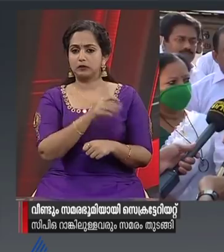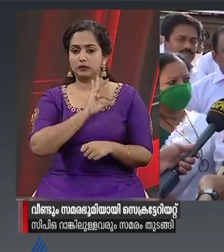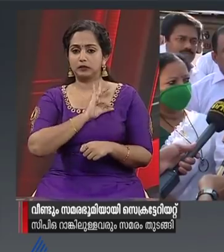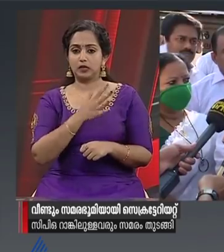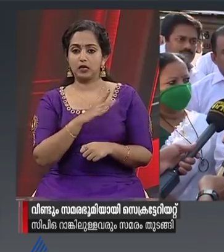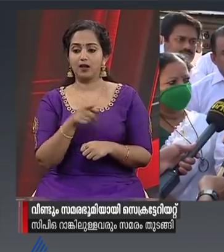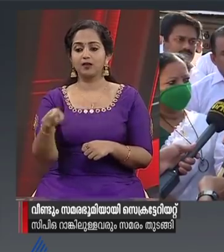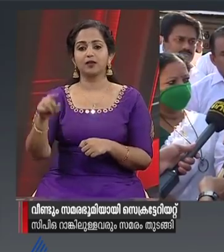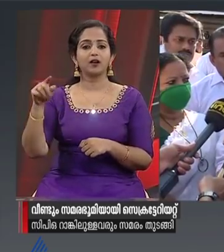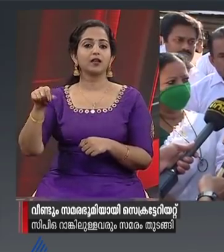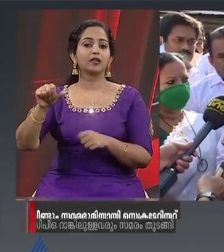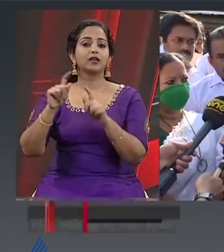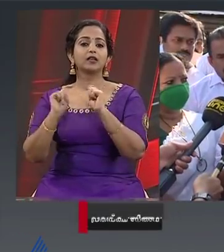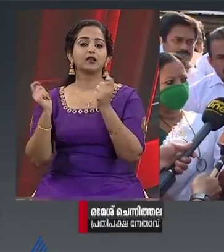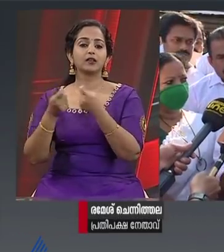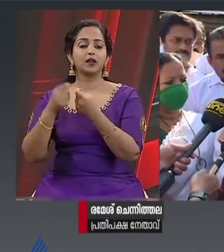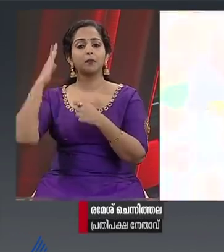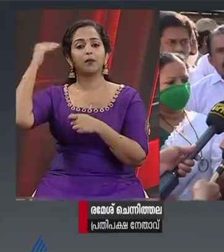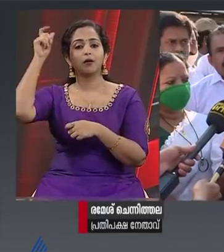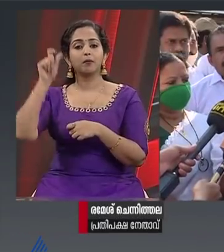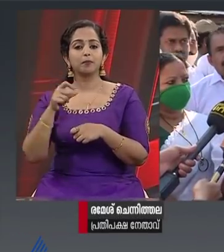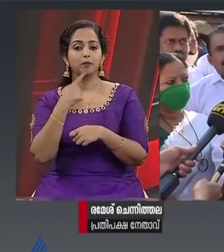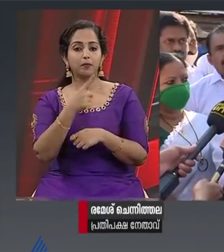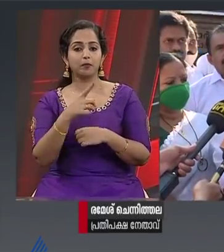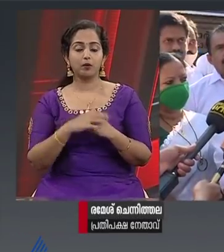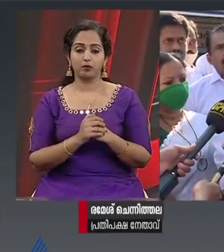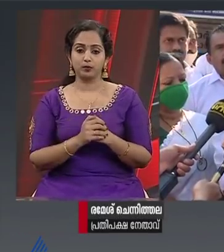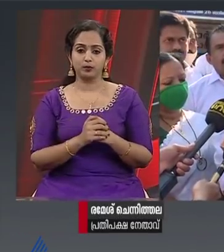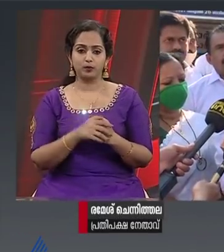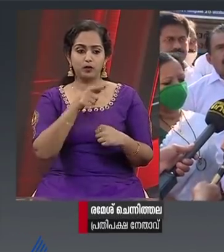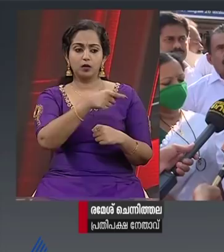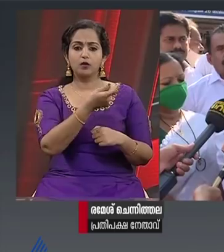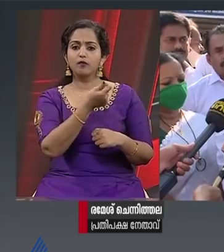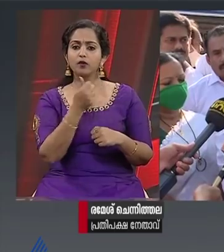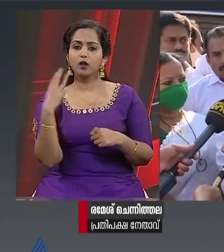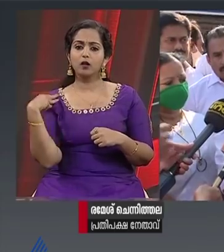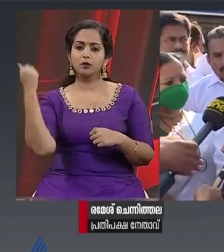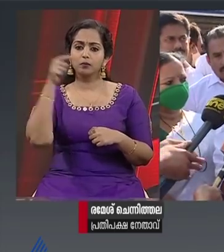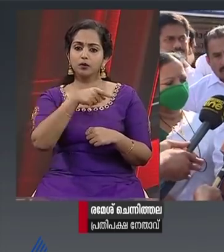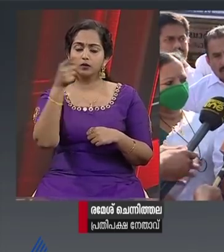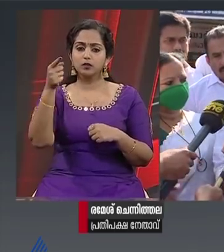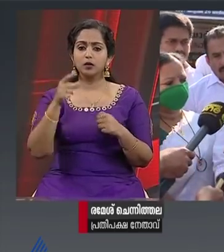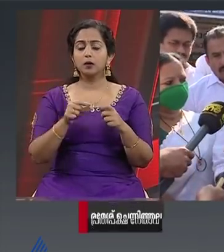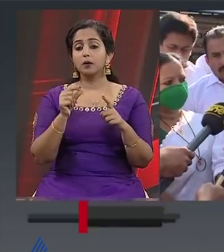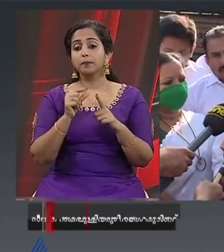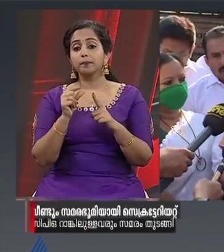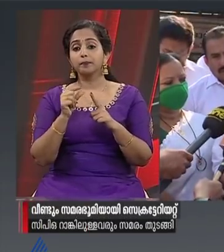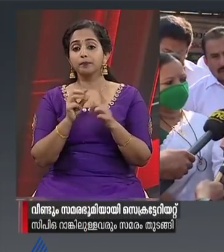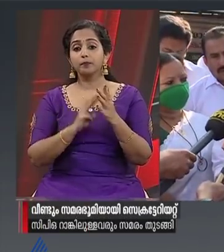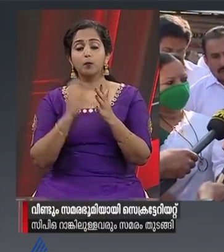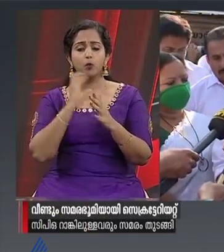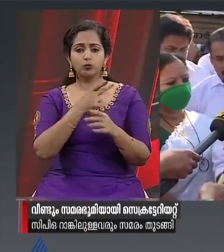മറുപടി. നരേന്ദ്രമോദിയും തോമസ് ഐസക്കും തമ്മിൽ എന്താ വ്യത്യാസം? സമരജീവികളെന്ന് നരേന്ദ്രമോദി വിളിക്കുമ്പോൾ ഇവിടെ